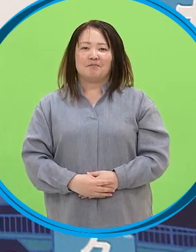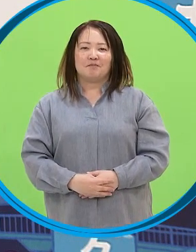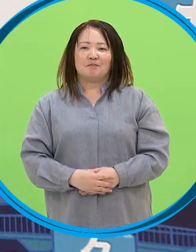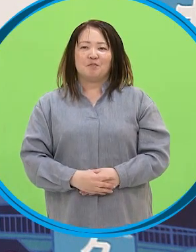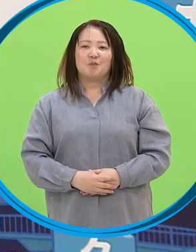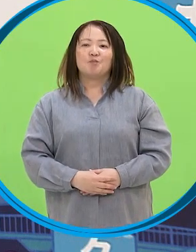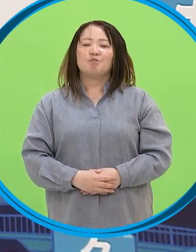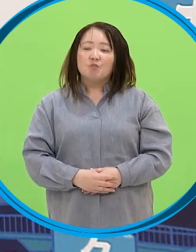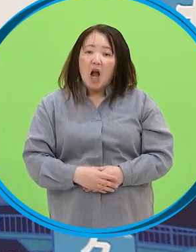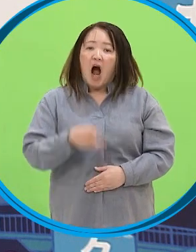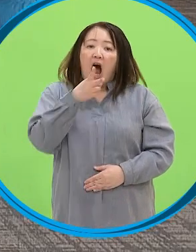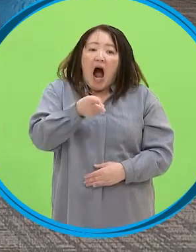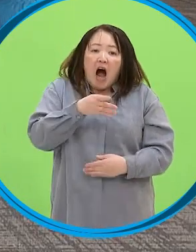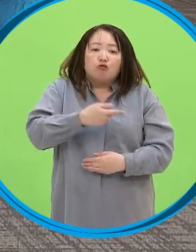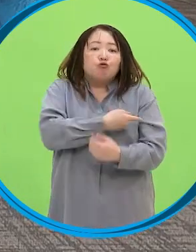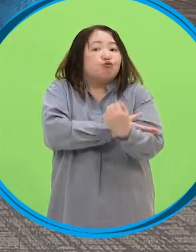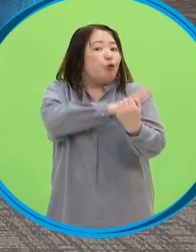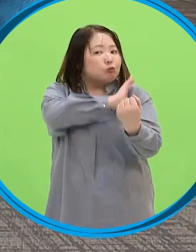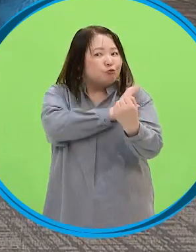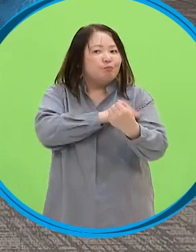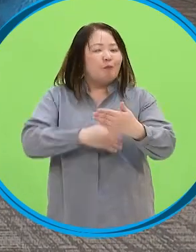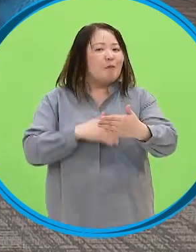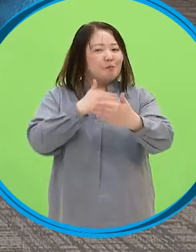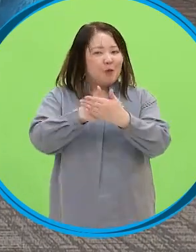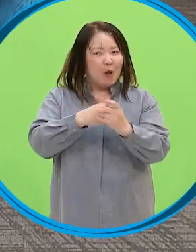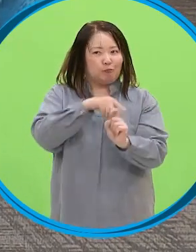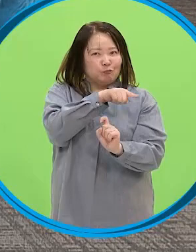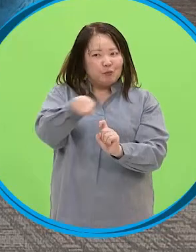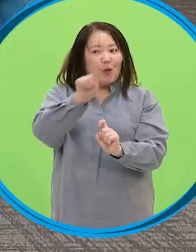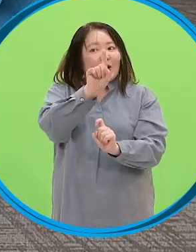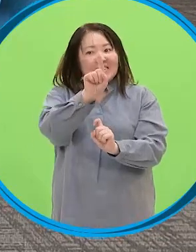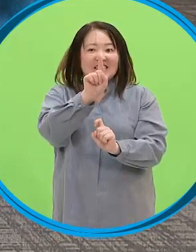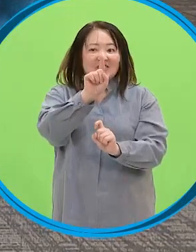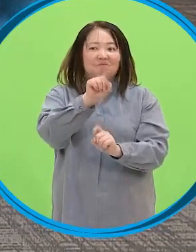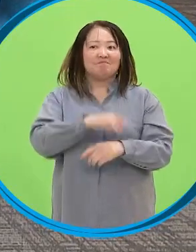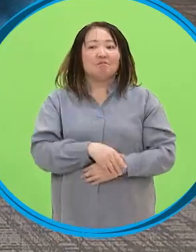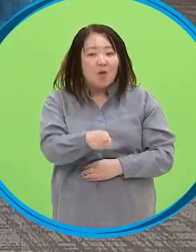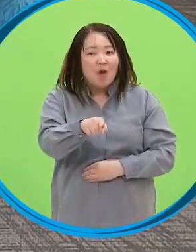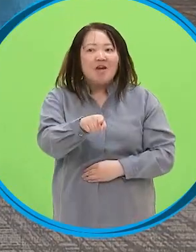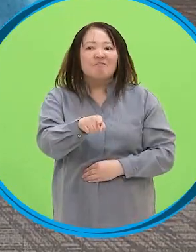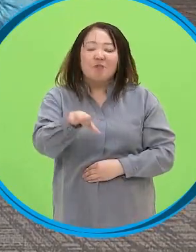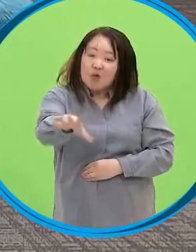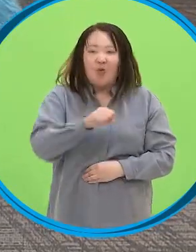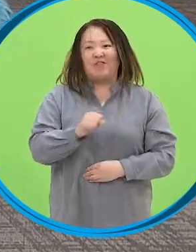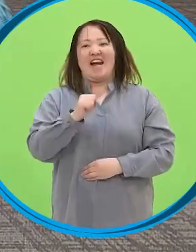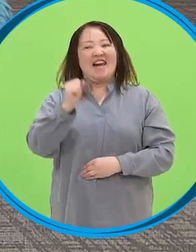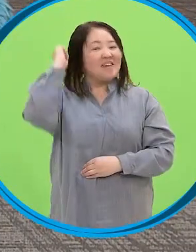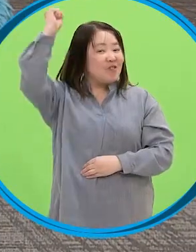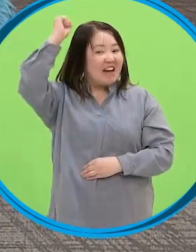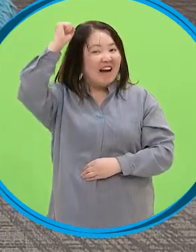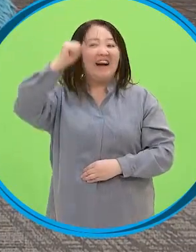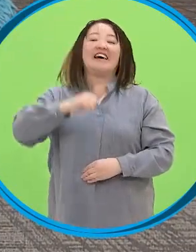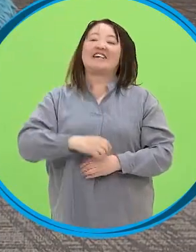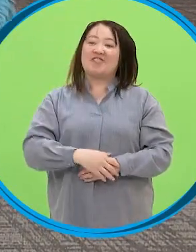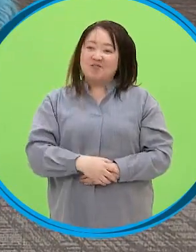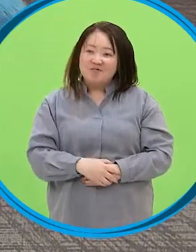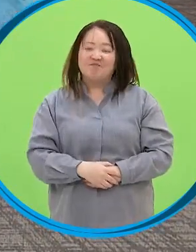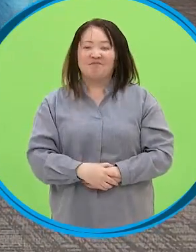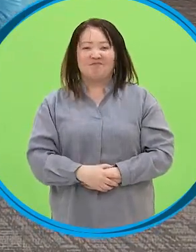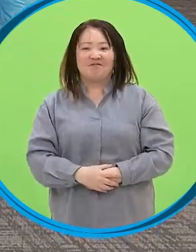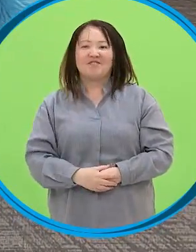ルタです。 迫力満点、10分の1サイズの、 これかな、取った。